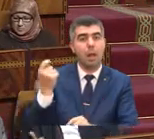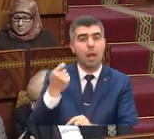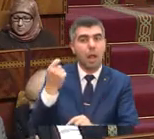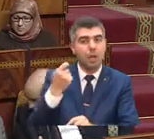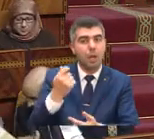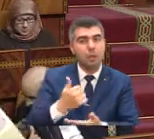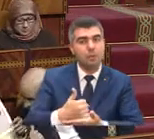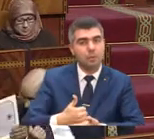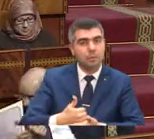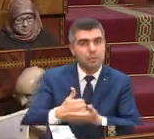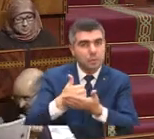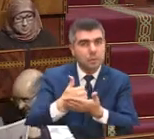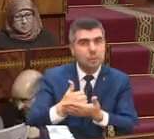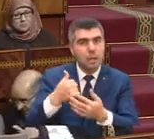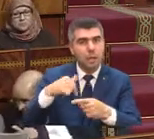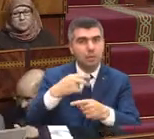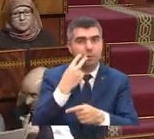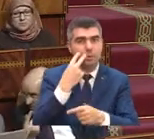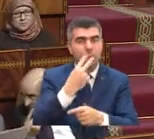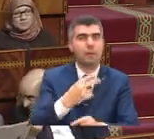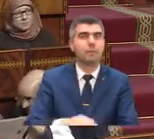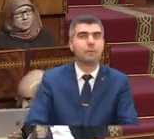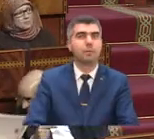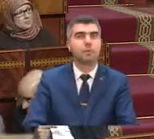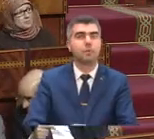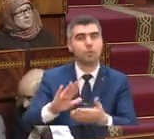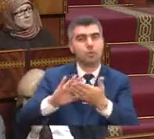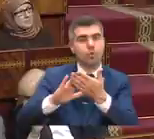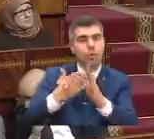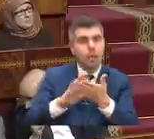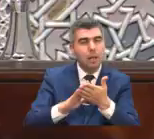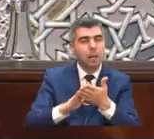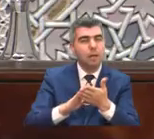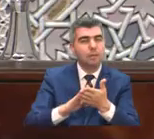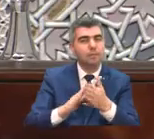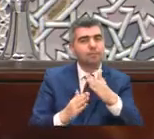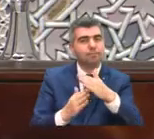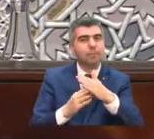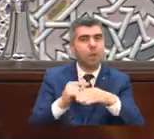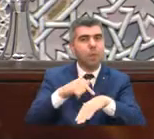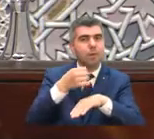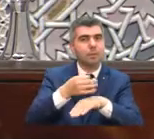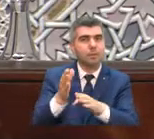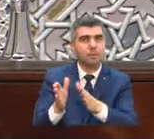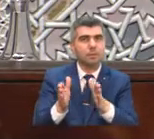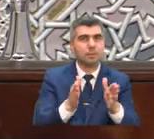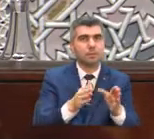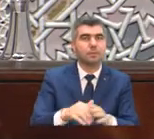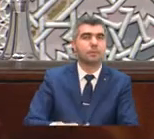ويدعم كذلك الجمعيات. شكراً سيد نائب محترم.